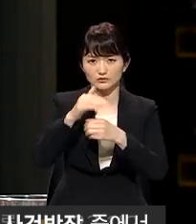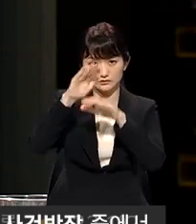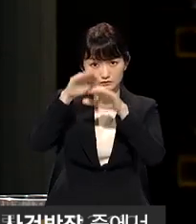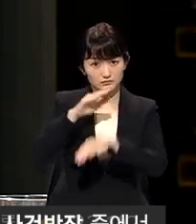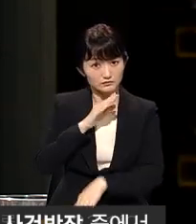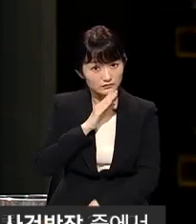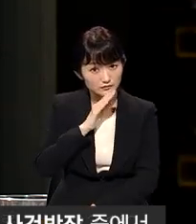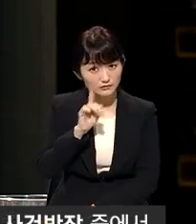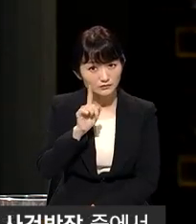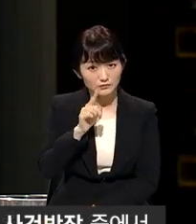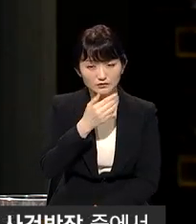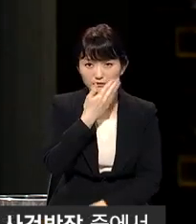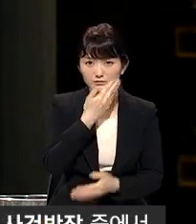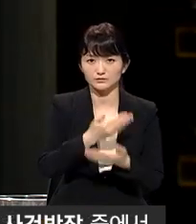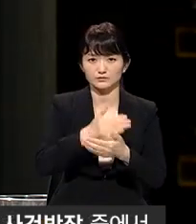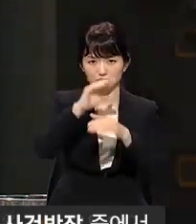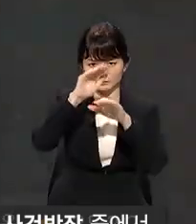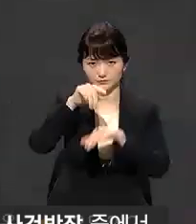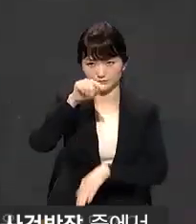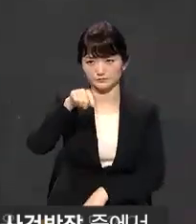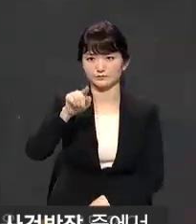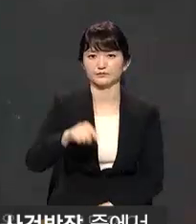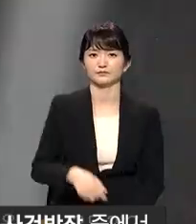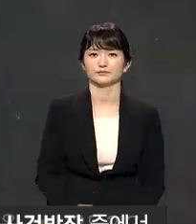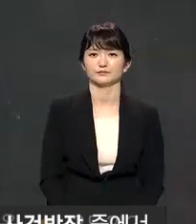사실일까요 체크 포인트 짚어보죠